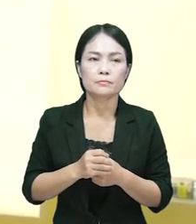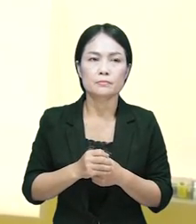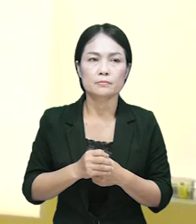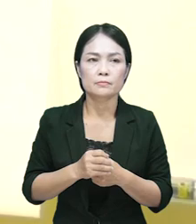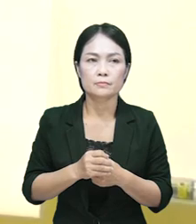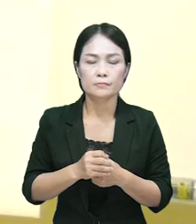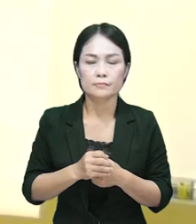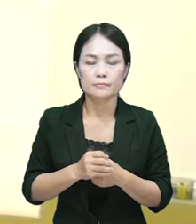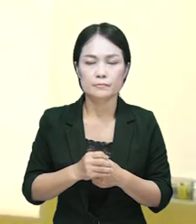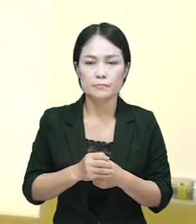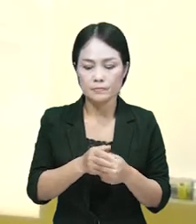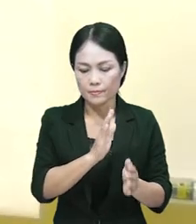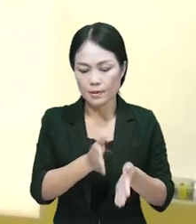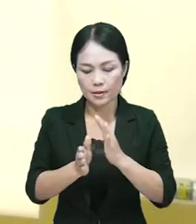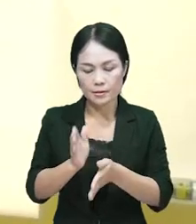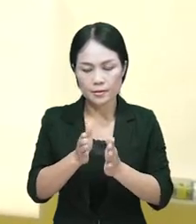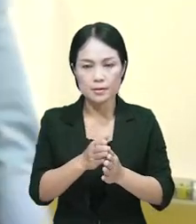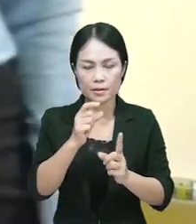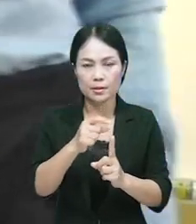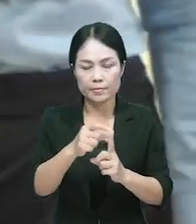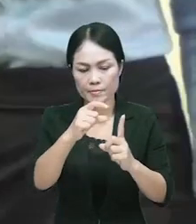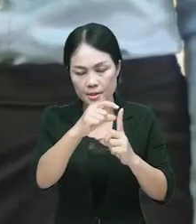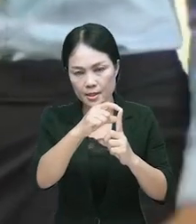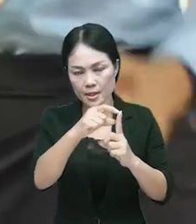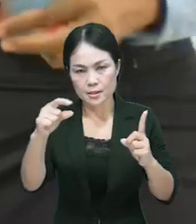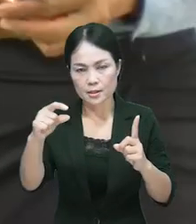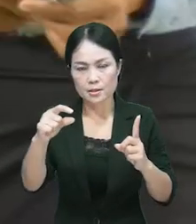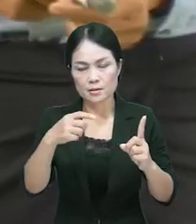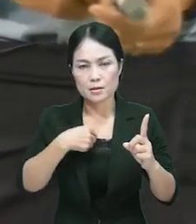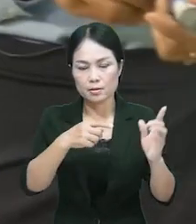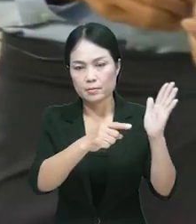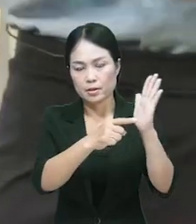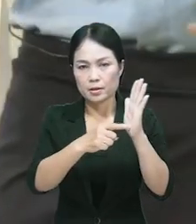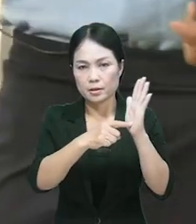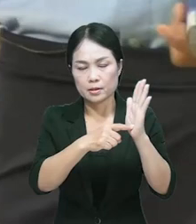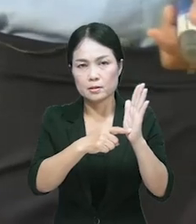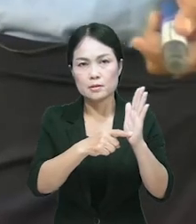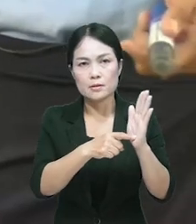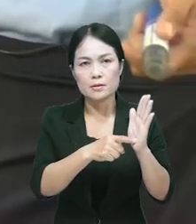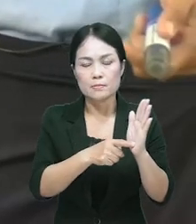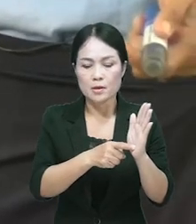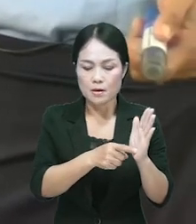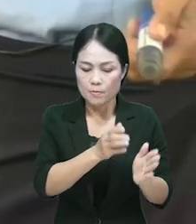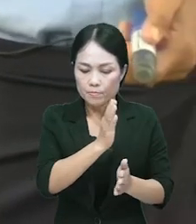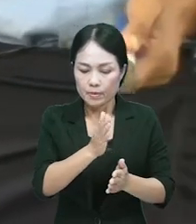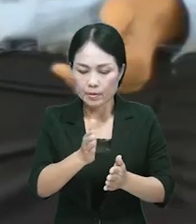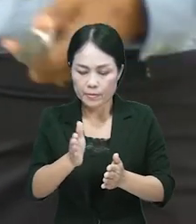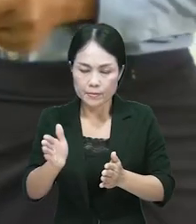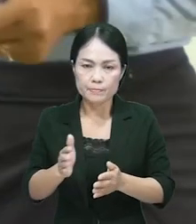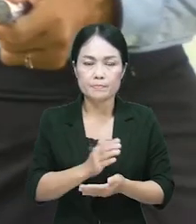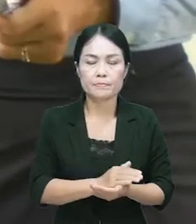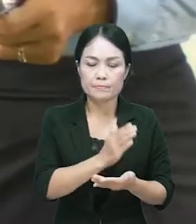ចាចិញ្ច្រាំថ្នាក់ពាក្យជាកិរិយាសព្ទអ្នកគ្រូបង្ហាញកូនមកញ៉ោចាអញ្ចឹងមានកម្រិតចាអ